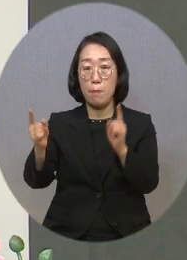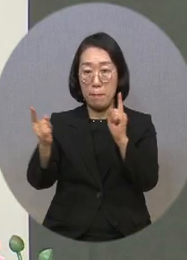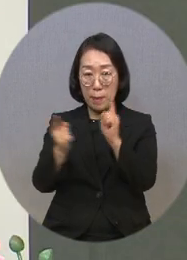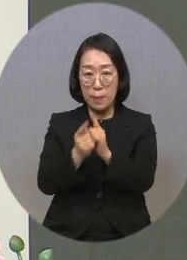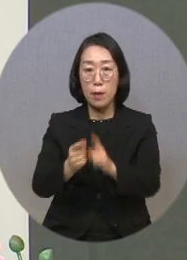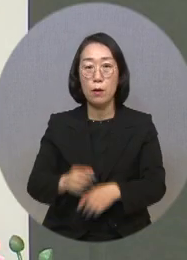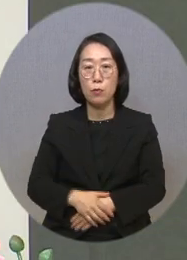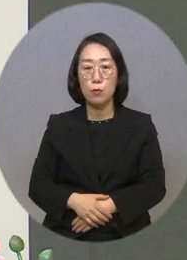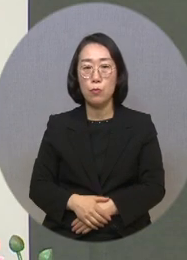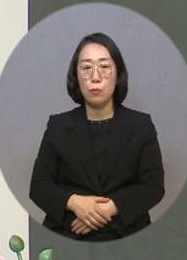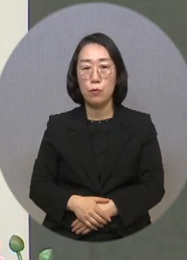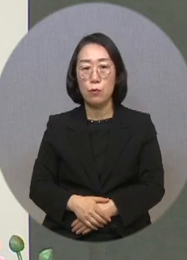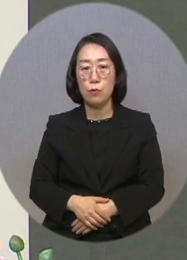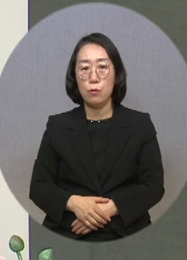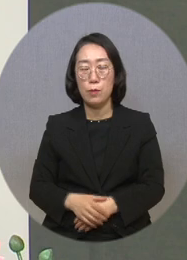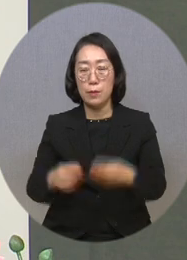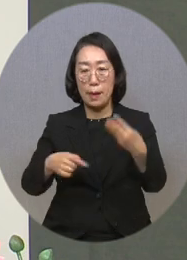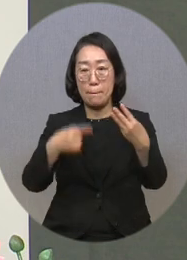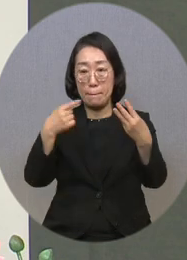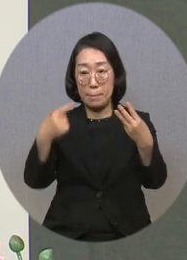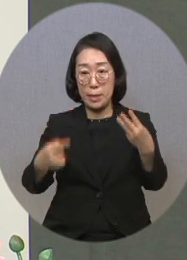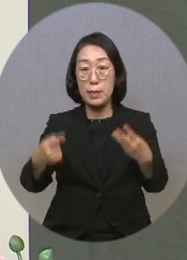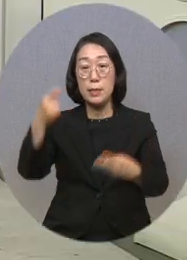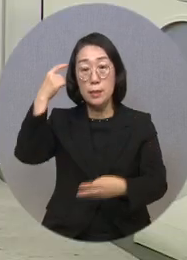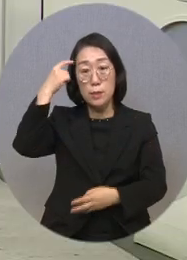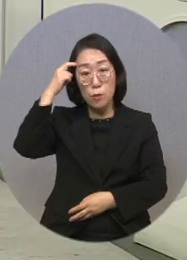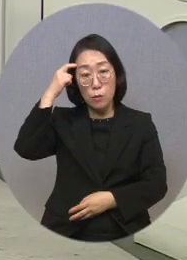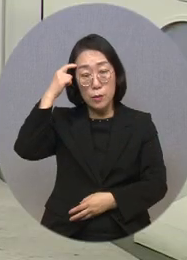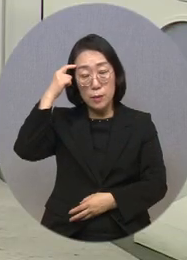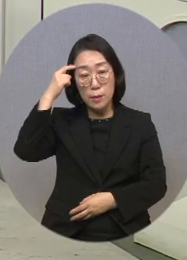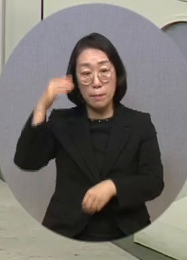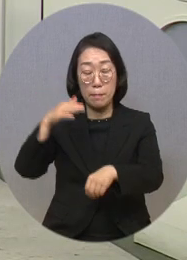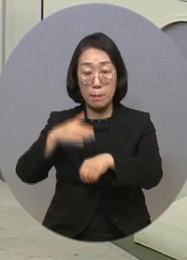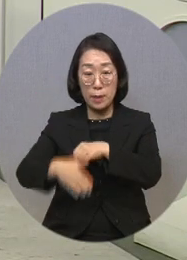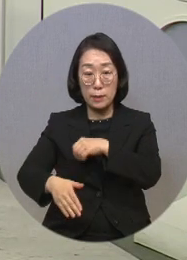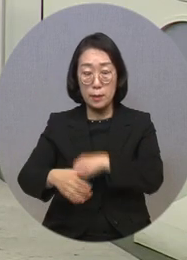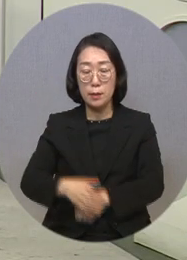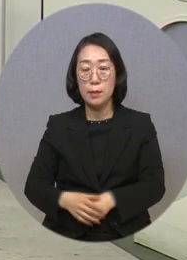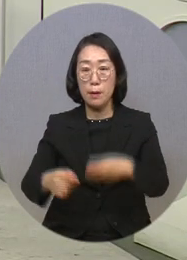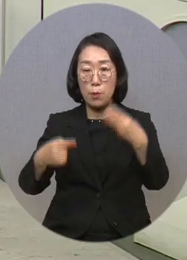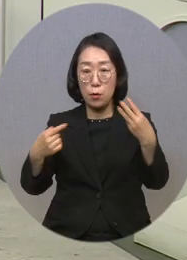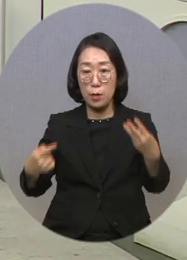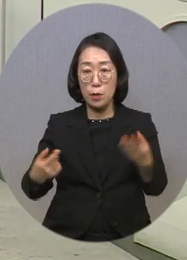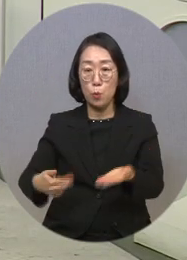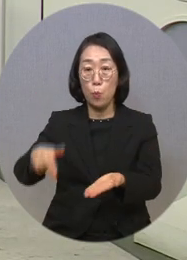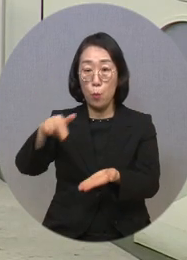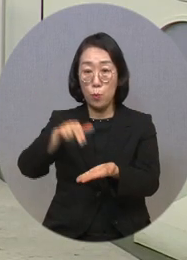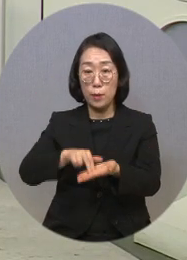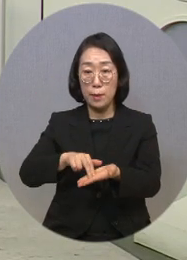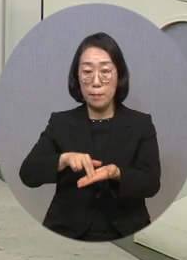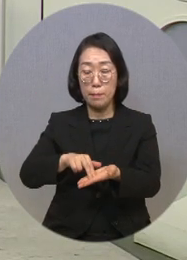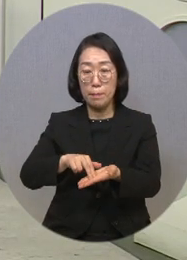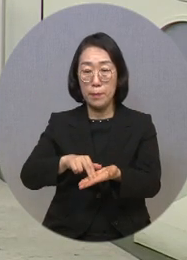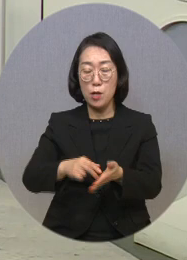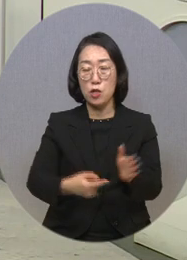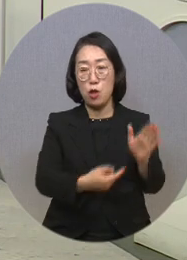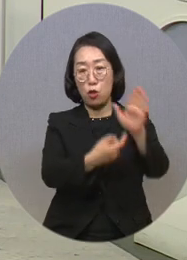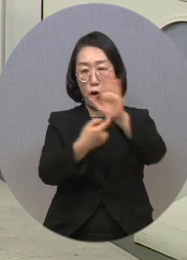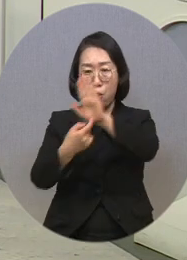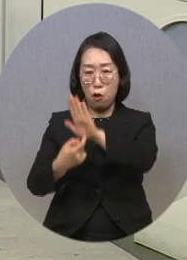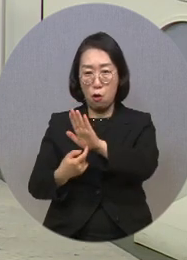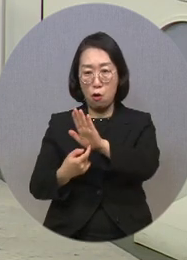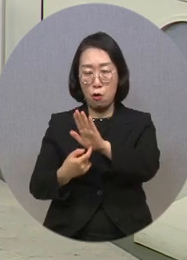또 우리나라의 그 3.1 정신이라는 것이 보통 우리가 그냥 3월 1일 날 우리가 독립선언을